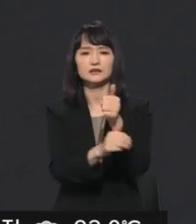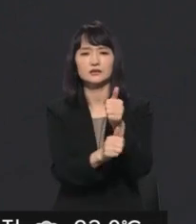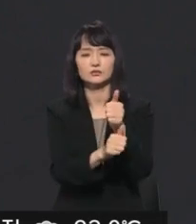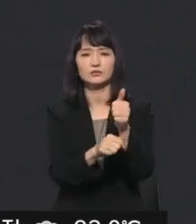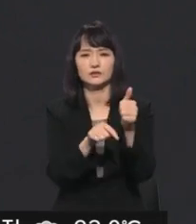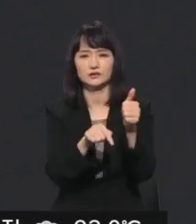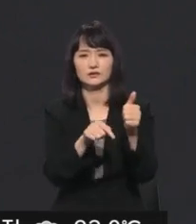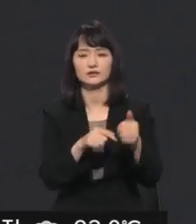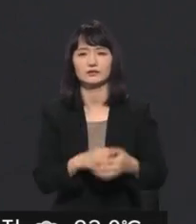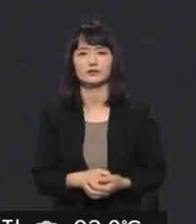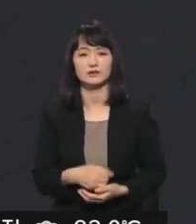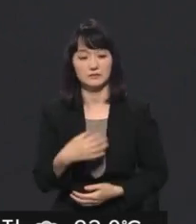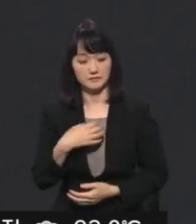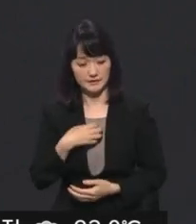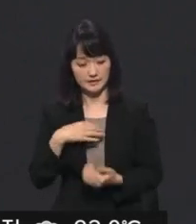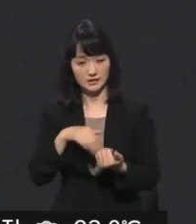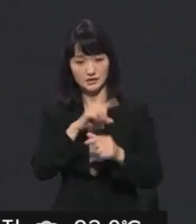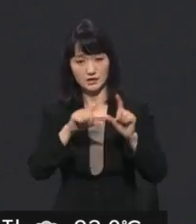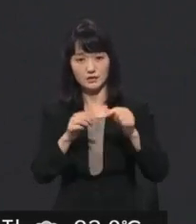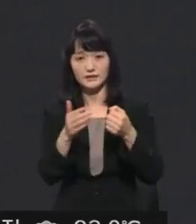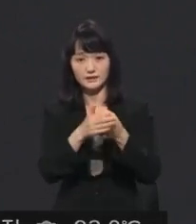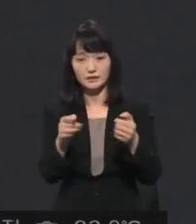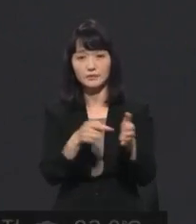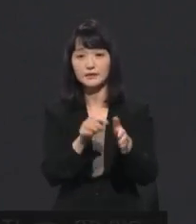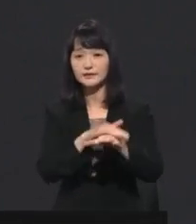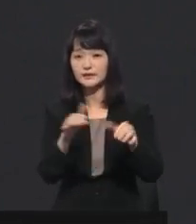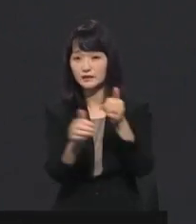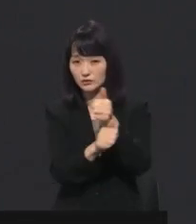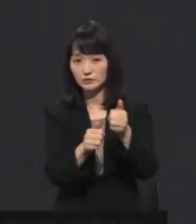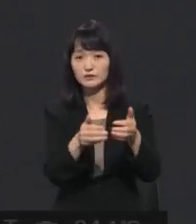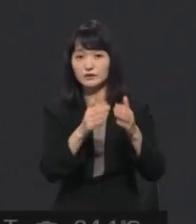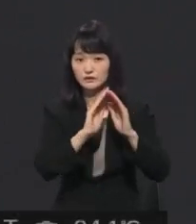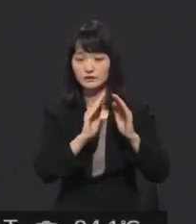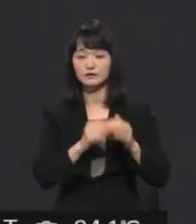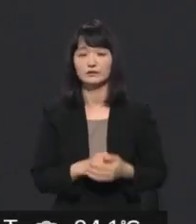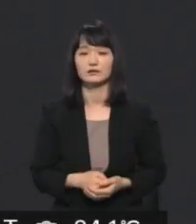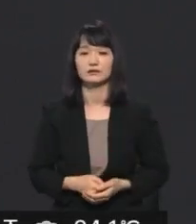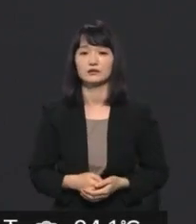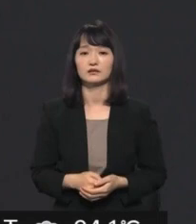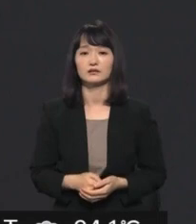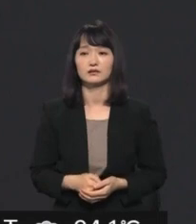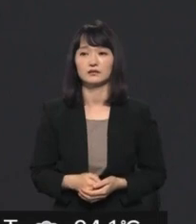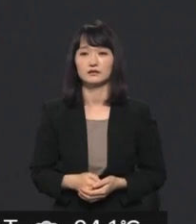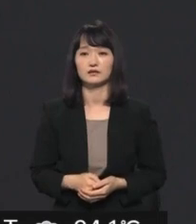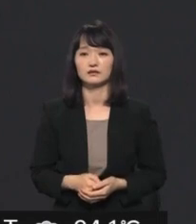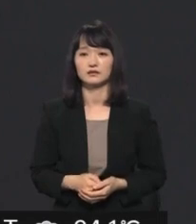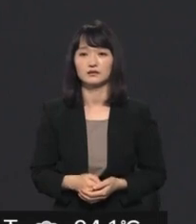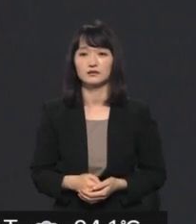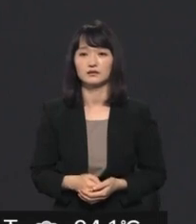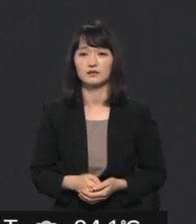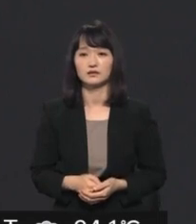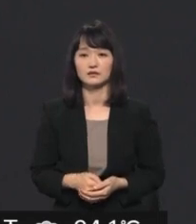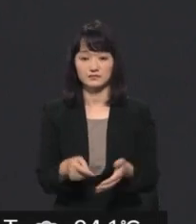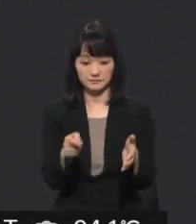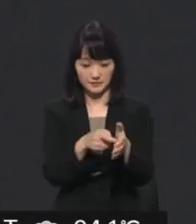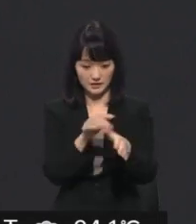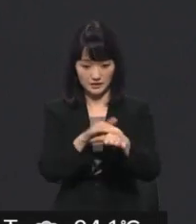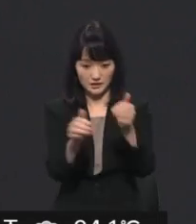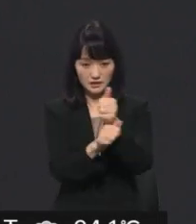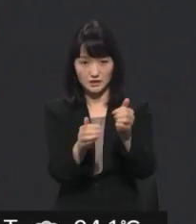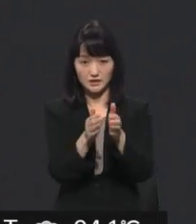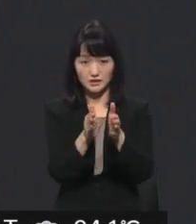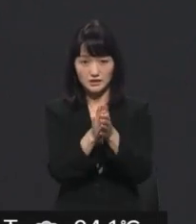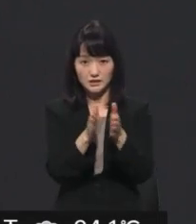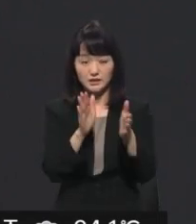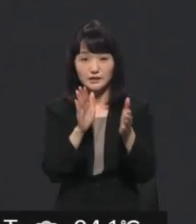때문에 비상대책위원회가 만들어지지 않아요 예 근데 사실은 비대위를 출범하는 바람에 비상상황이 되버렸어요 총 9개